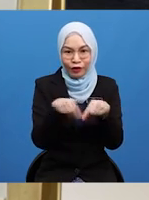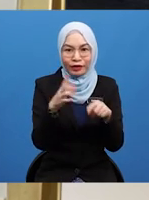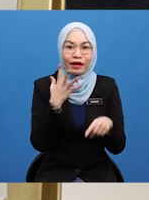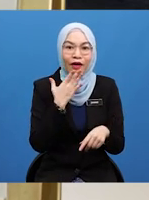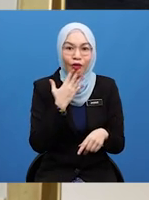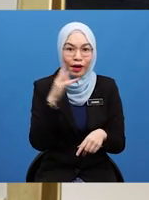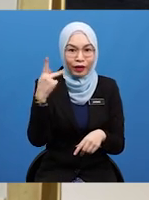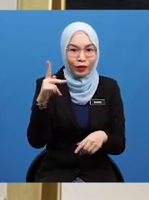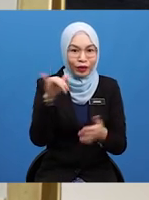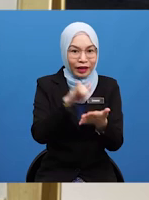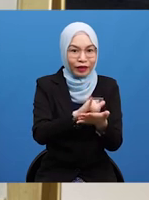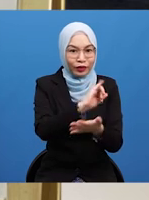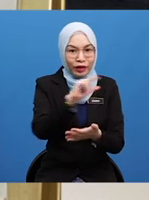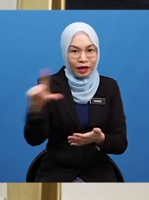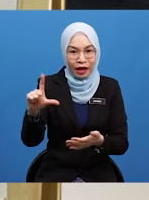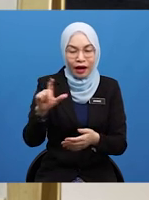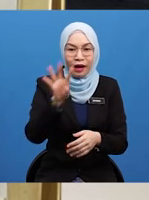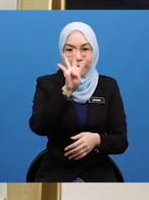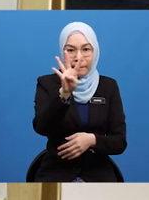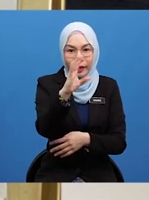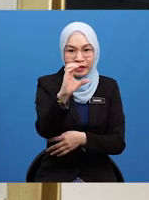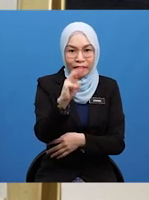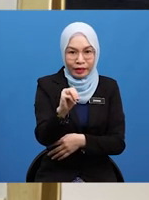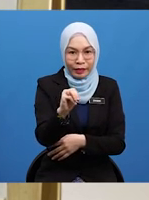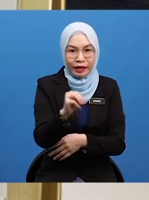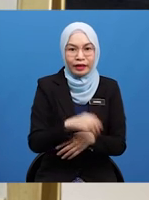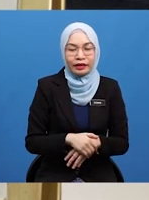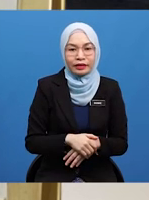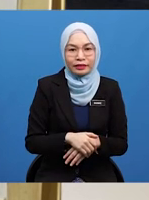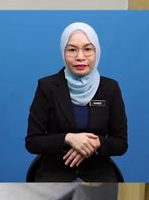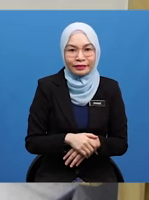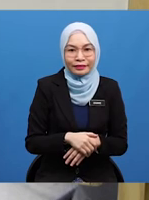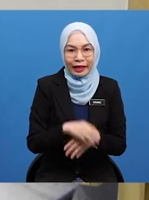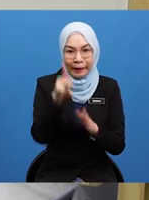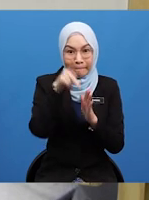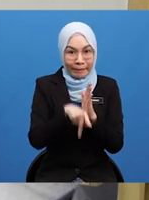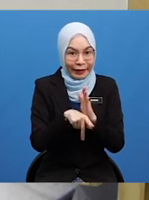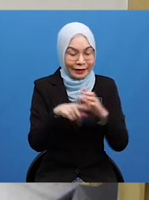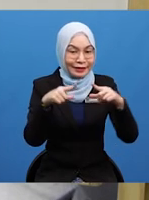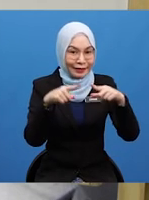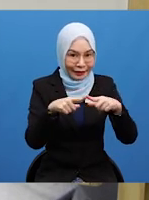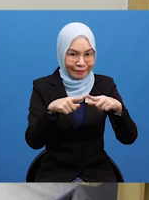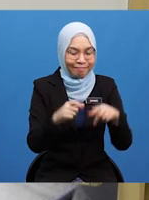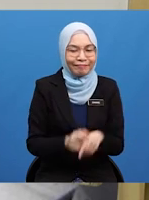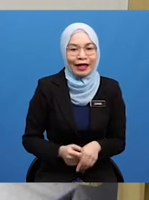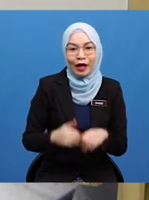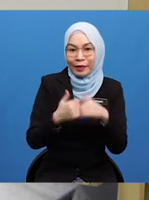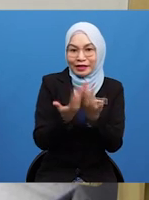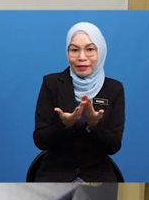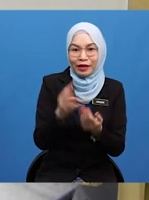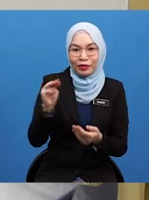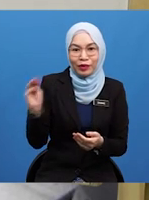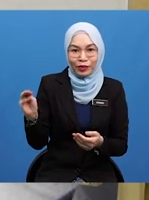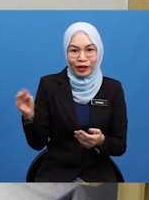tadi ialah 4 cm persegi. Macam mana murid-murid? Lebih faham